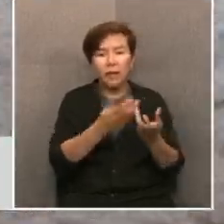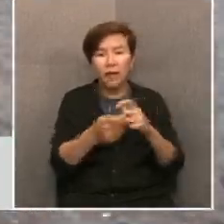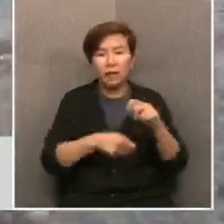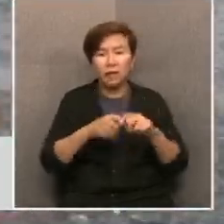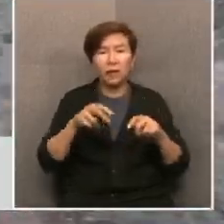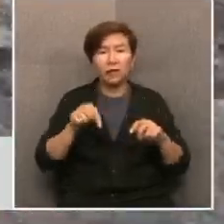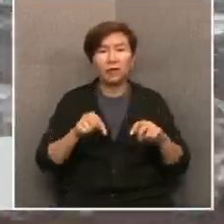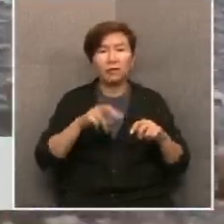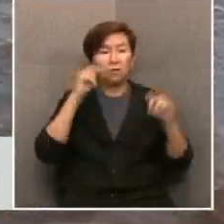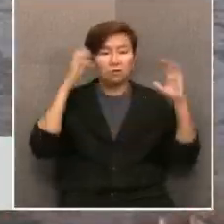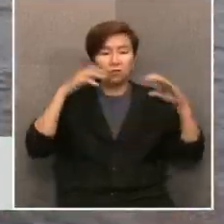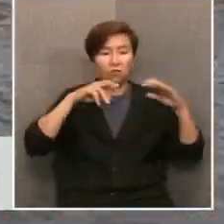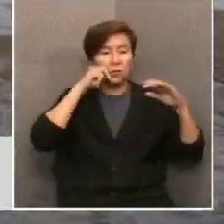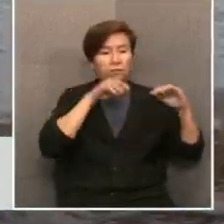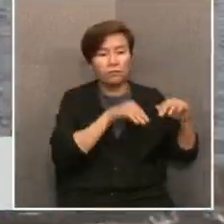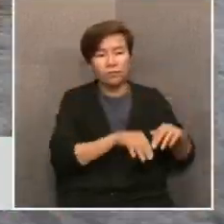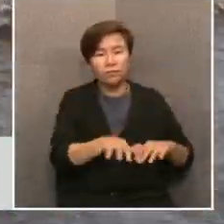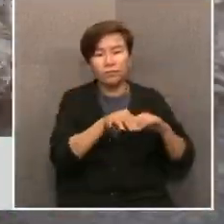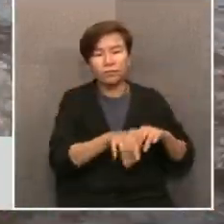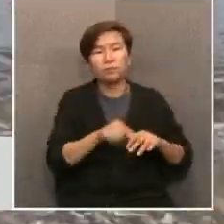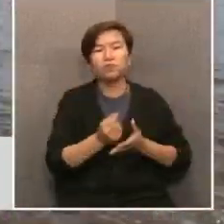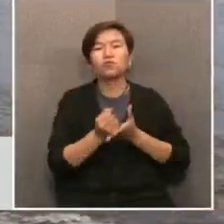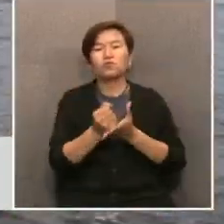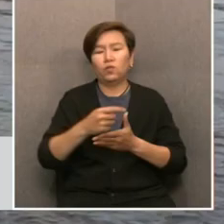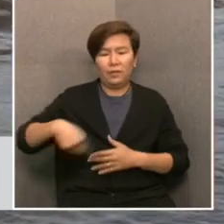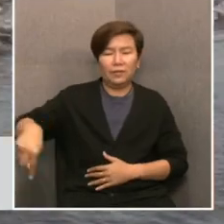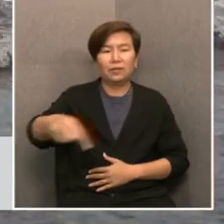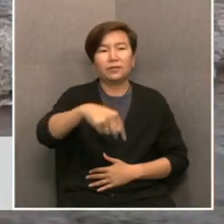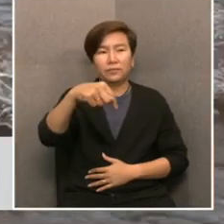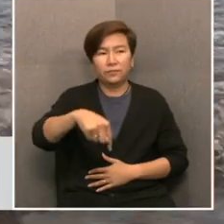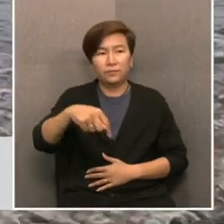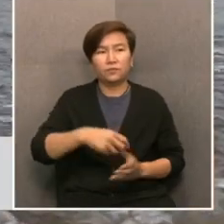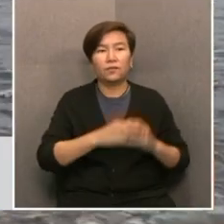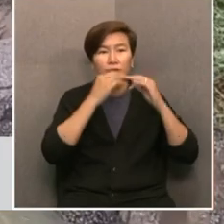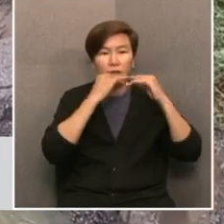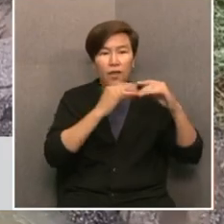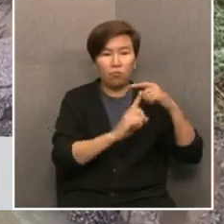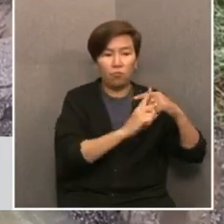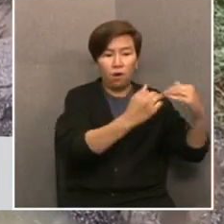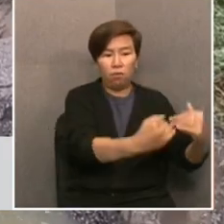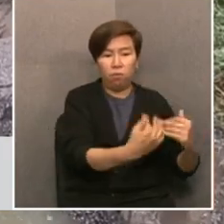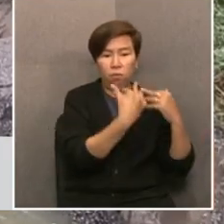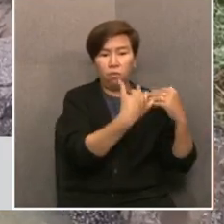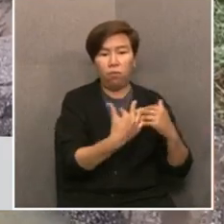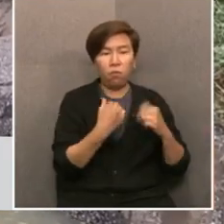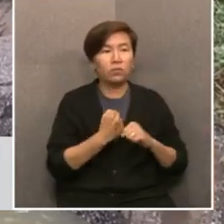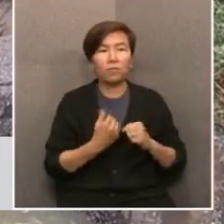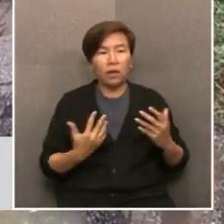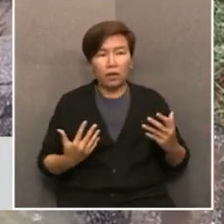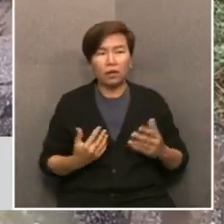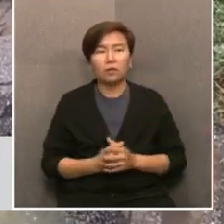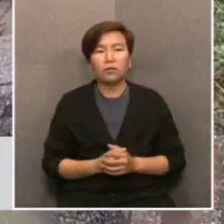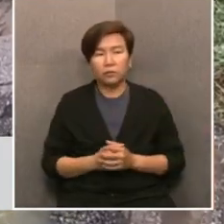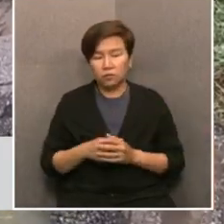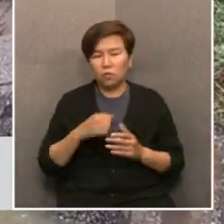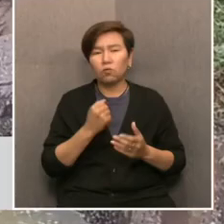าฝนตกในชุมชนหนักๆแล้วไม่สามารถระบายออกจากพื้นที่ได้เช่นน้ำทะเลหนุนนะครับแหล่งน้ำเราออกไม่ได้เนี่ยเราต้องมีพื้นที่ที่จะระ